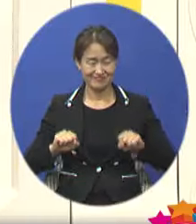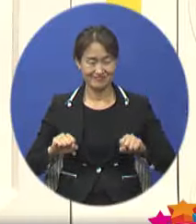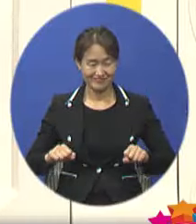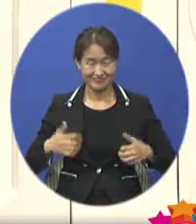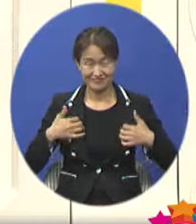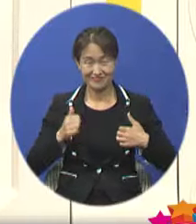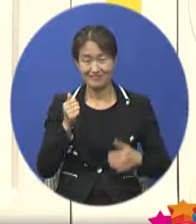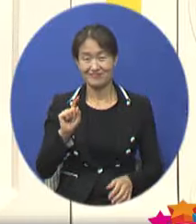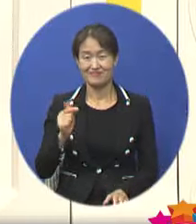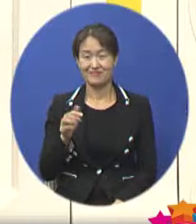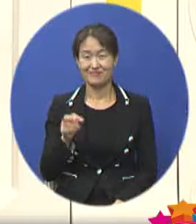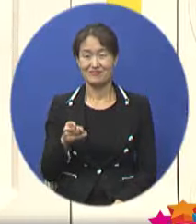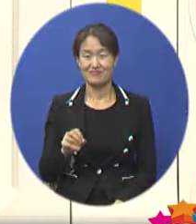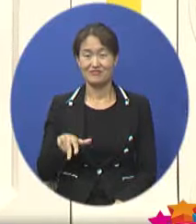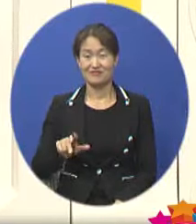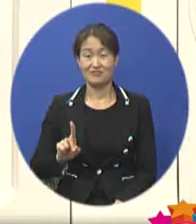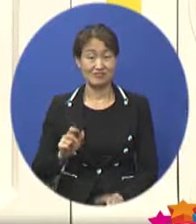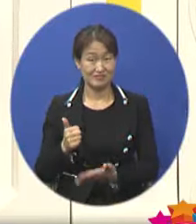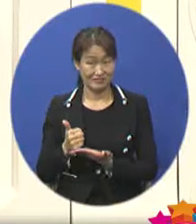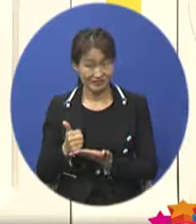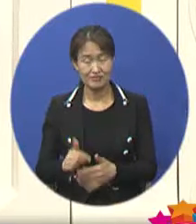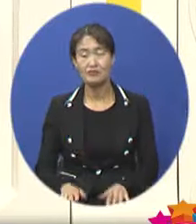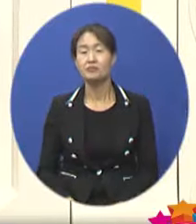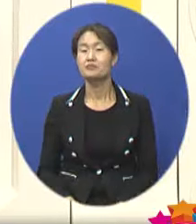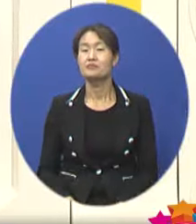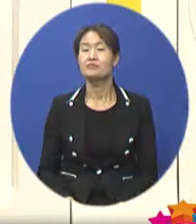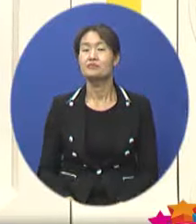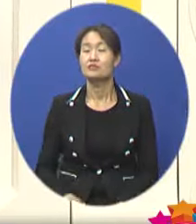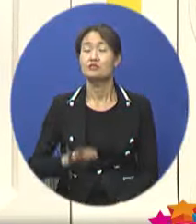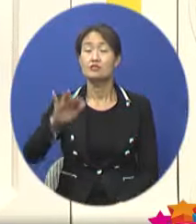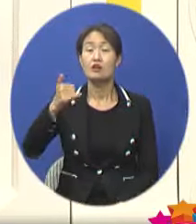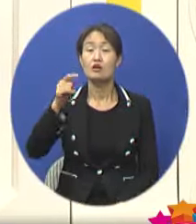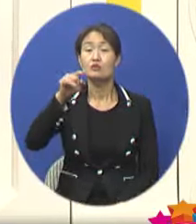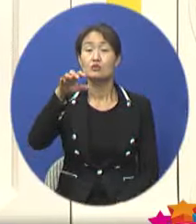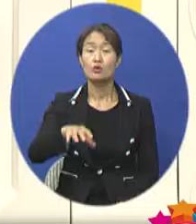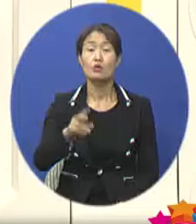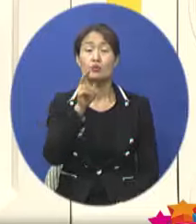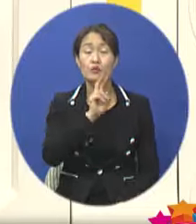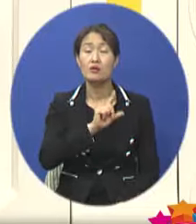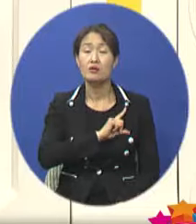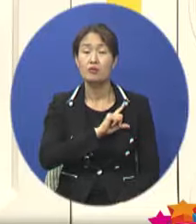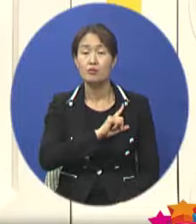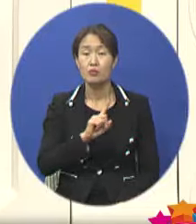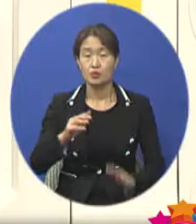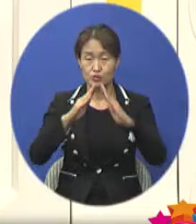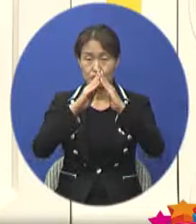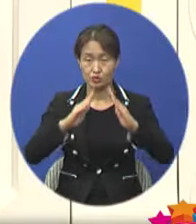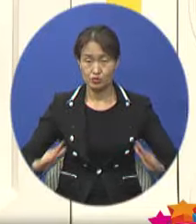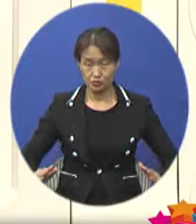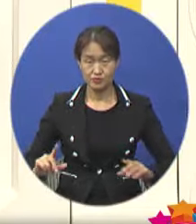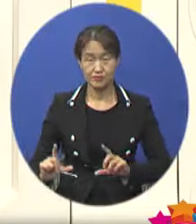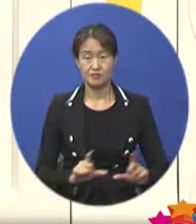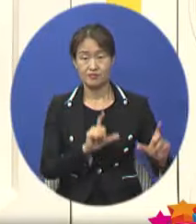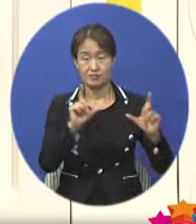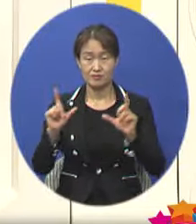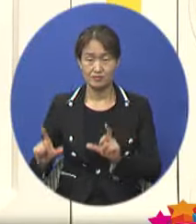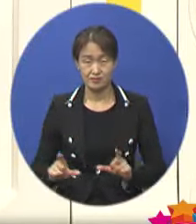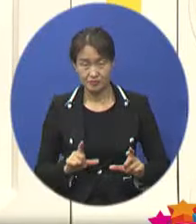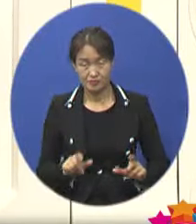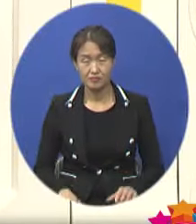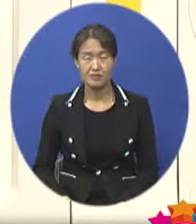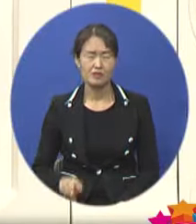아, 우리 한영장님. 네. 어. 예. 네. 저 어디서 전화 주셨고 어떤 노래 하실 건가요? 네, 전주에서 살고요. 네?